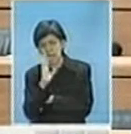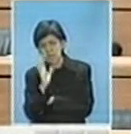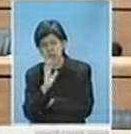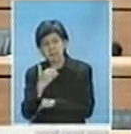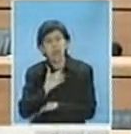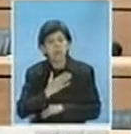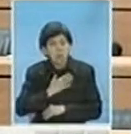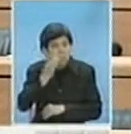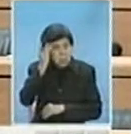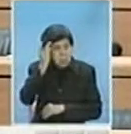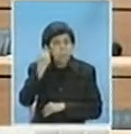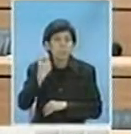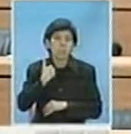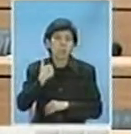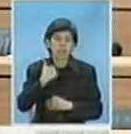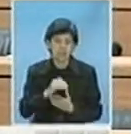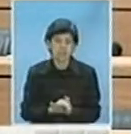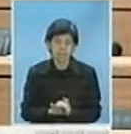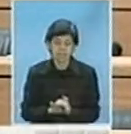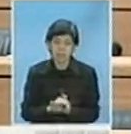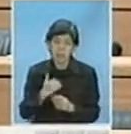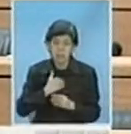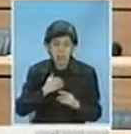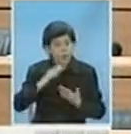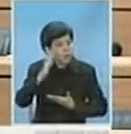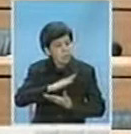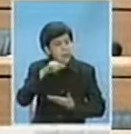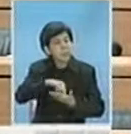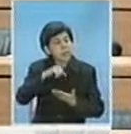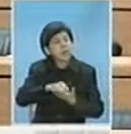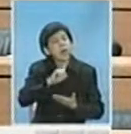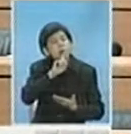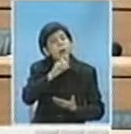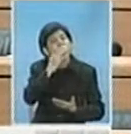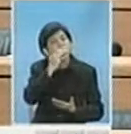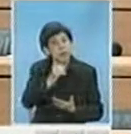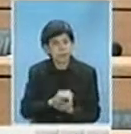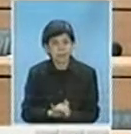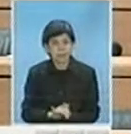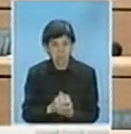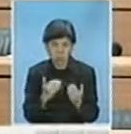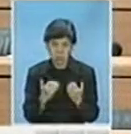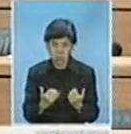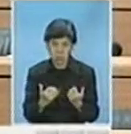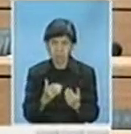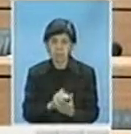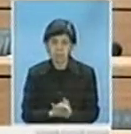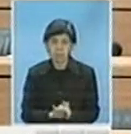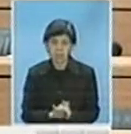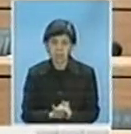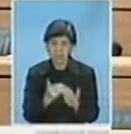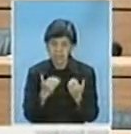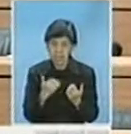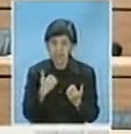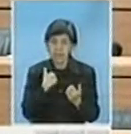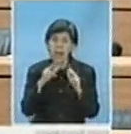กลัวเหมือนกับที่เขาเอามารวมตีพิมพ์ถามว่าทำไมครับท่านประธานครับวันนี้อย่างที่ท่าน